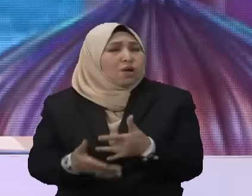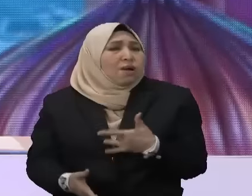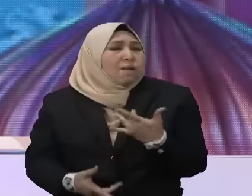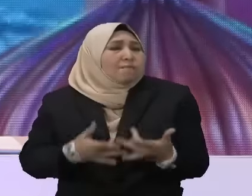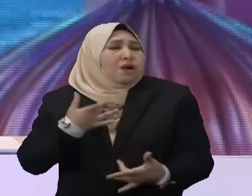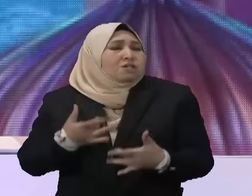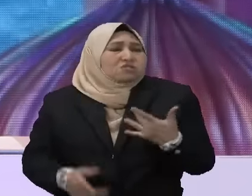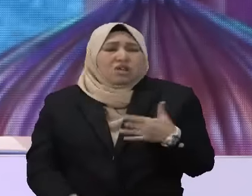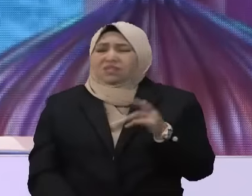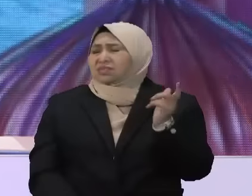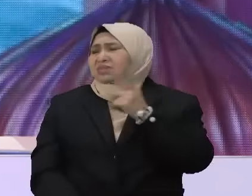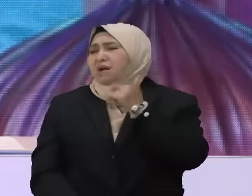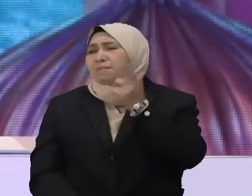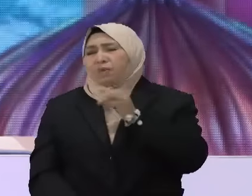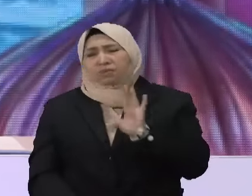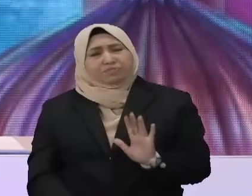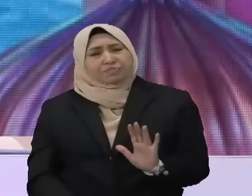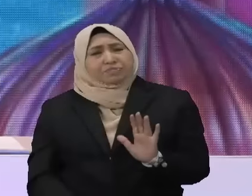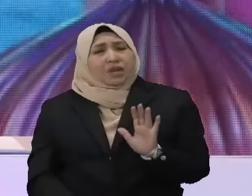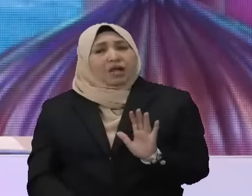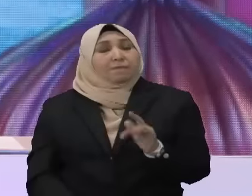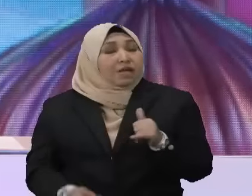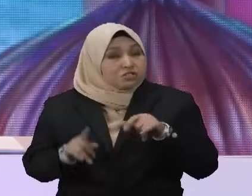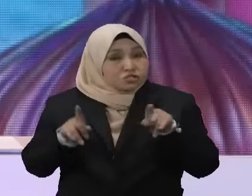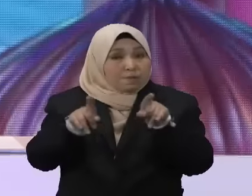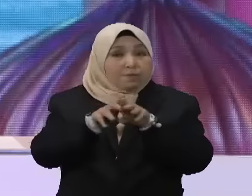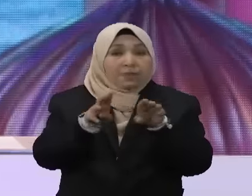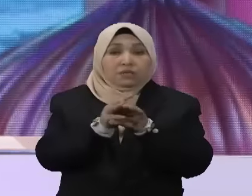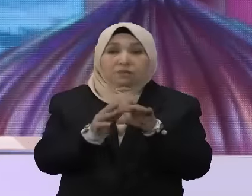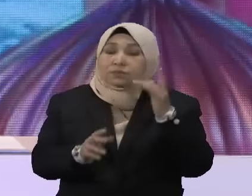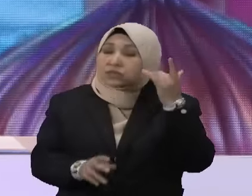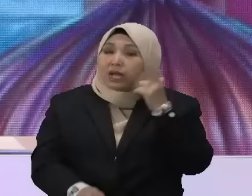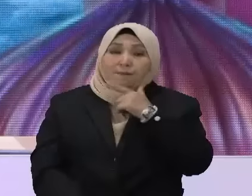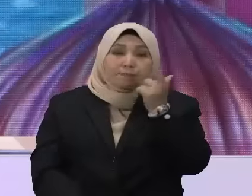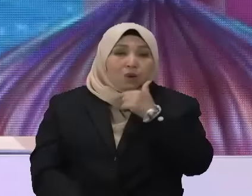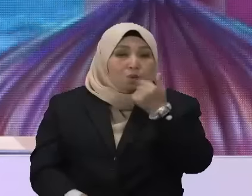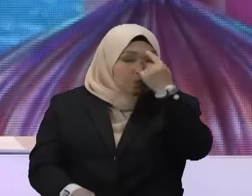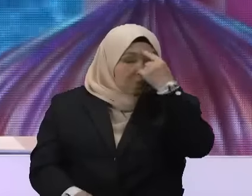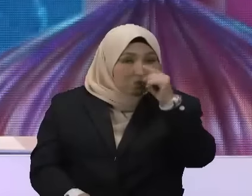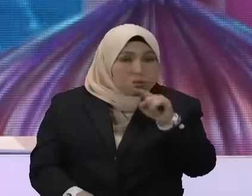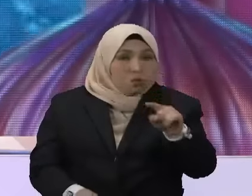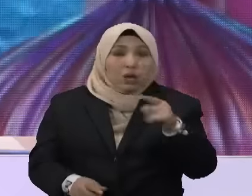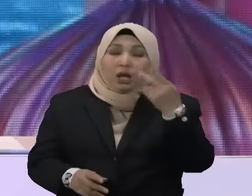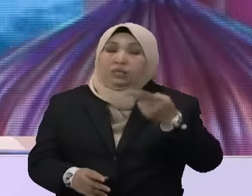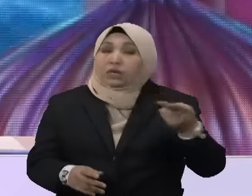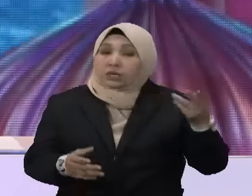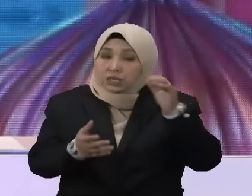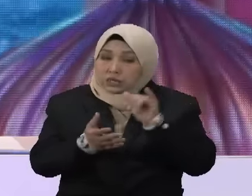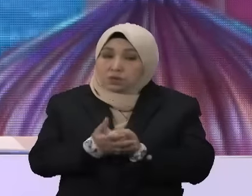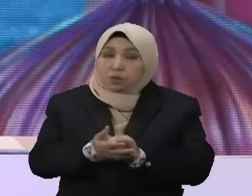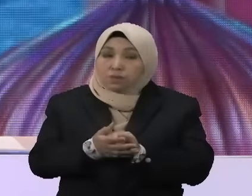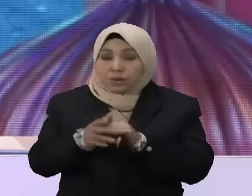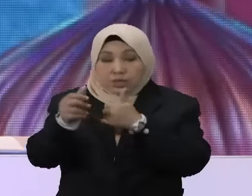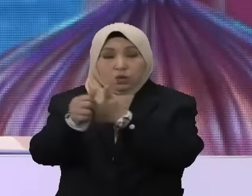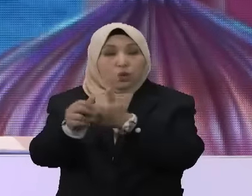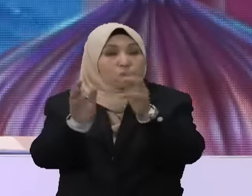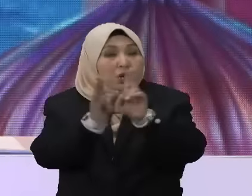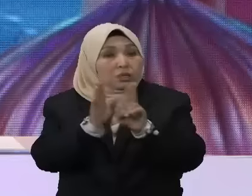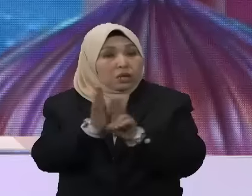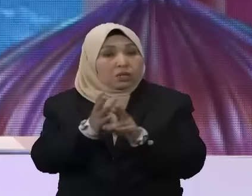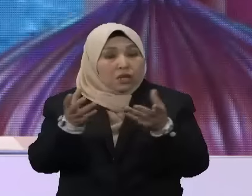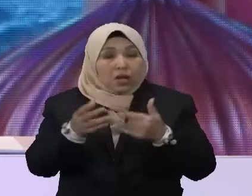tidak mahu mereka itu. Maksudnya seperti mana mereka tidak mahu untuk harta itu mengikut undang-undang, maksudnya nak